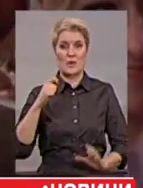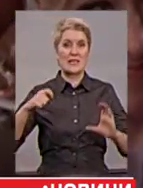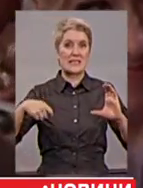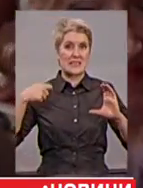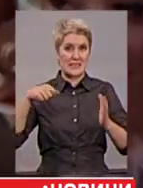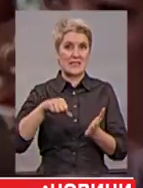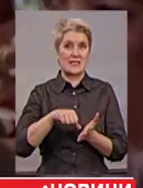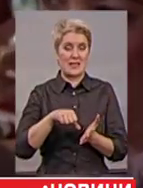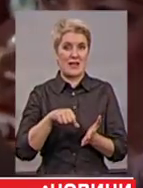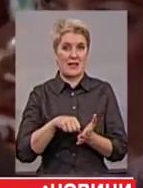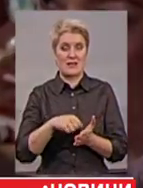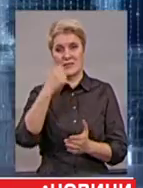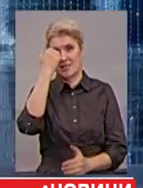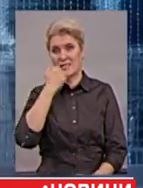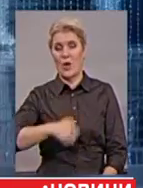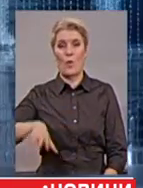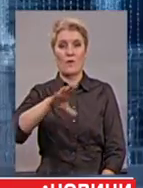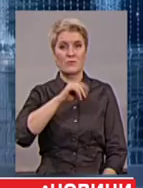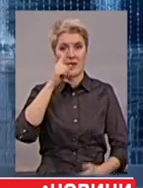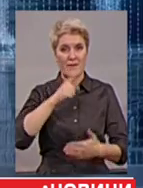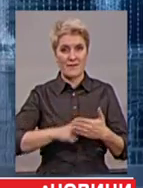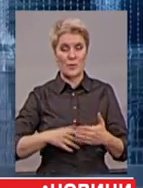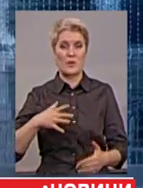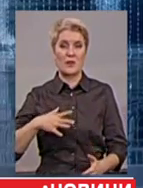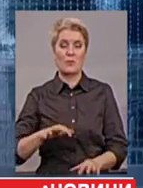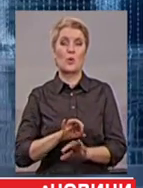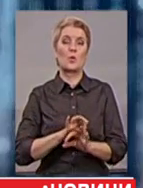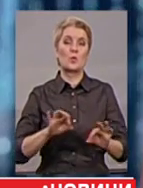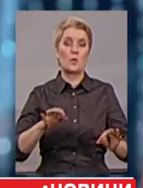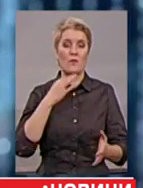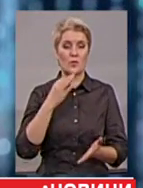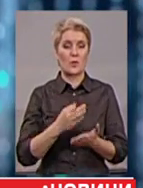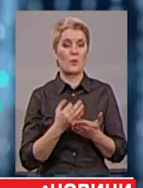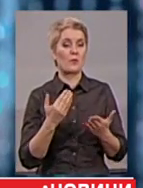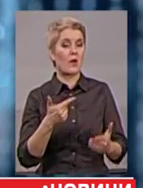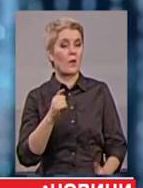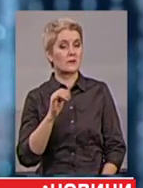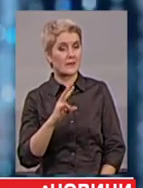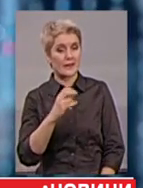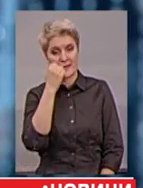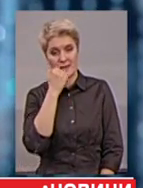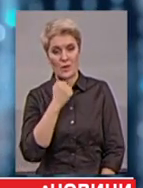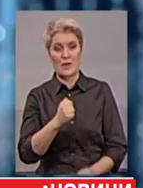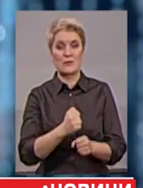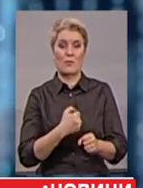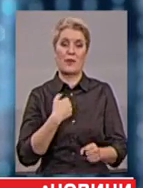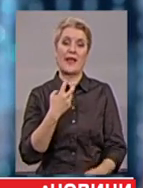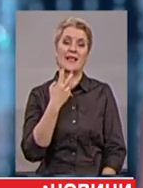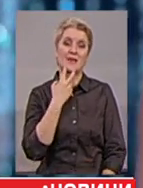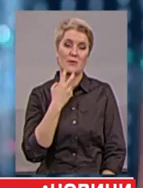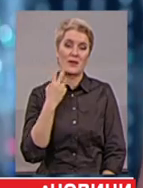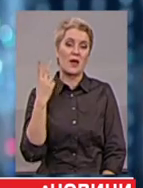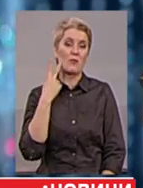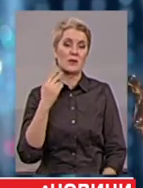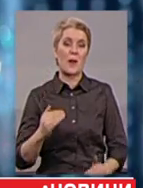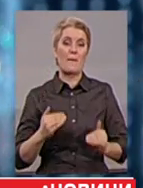цьому фільмі. Дякую усім за віру, терпіння та чудовий досвід. І тобі, Райан Гослінг, дякую за те, що змушуєш мене сміятися та